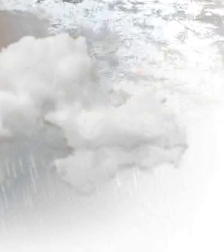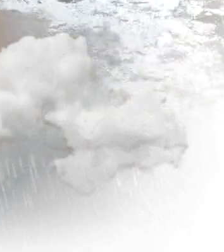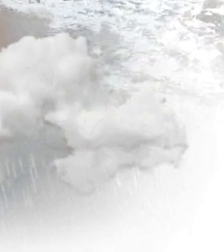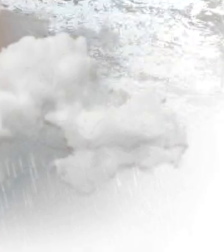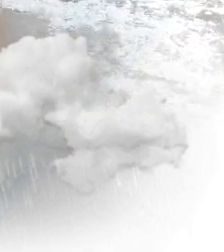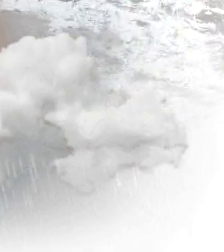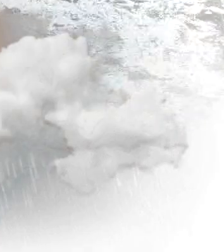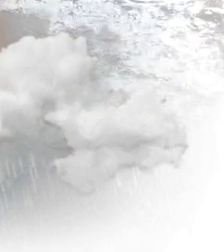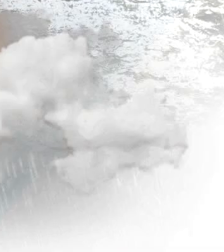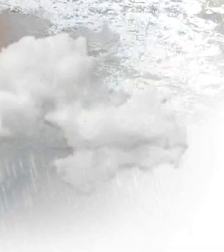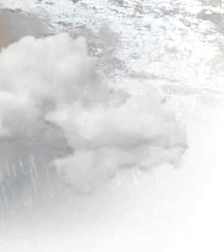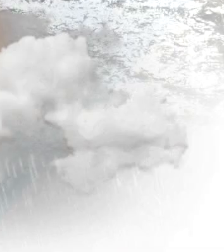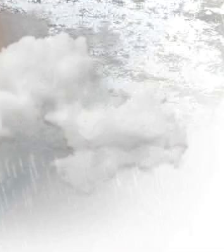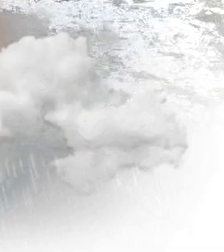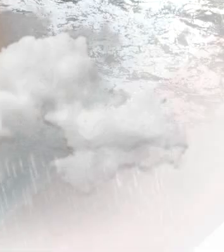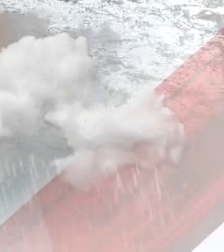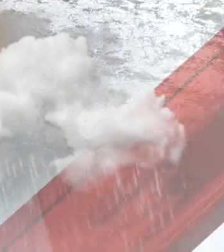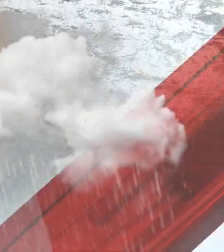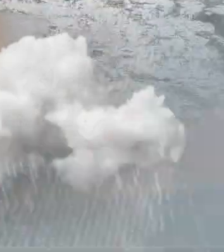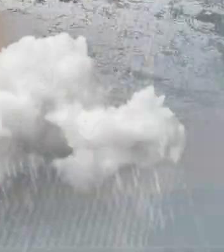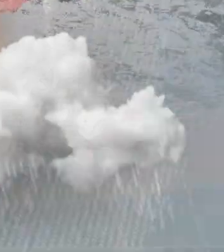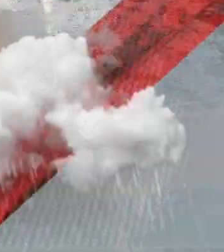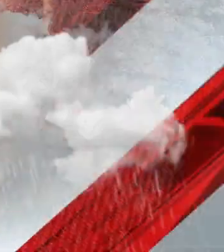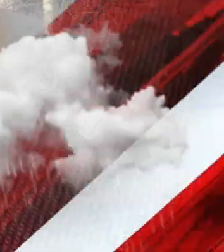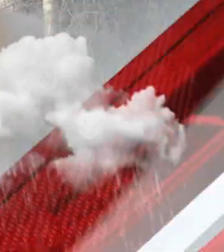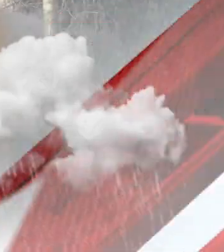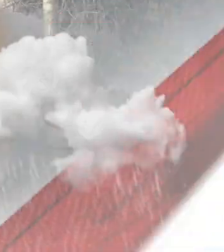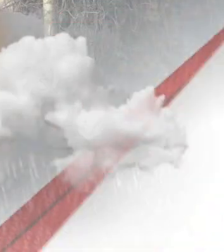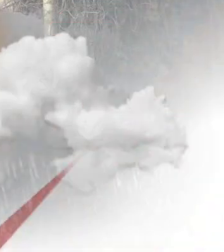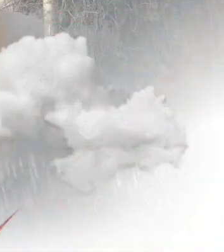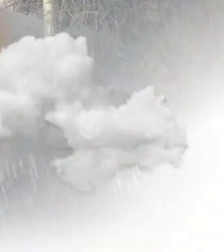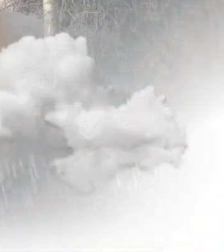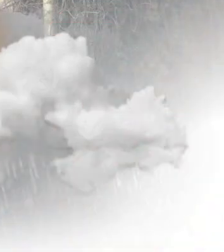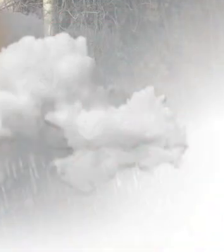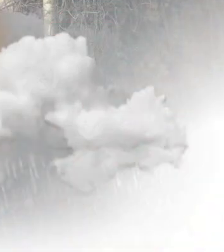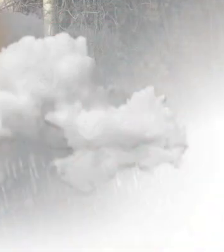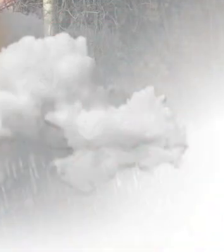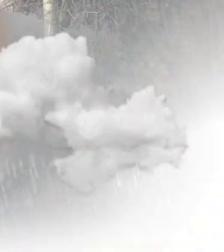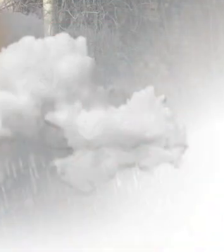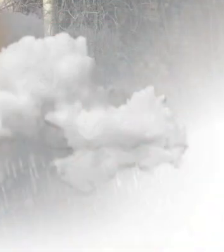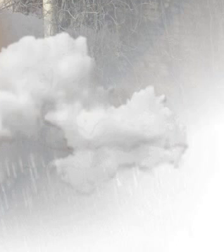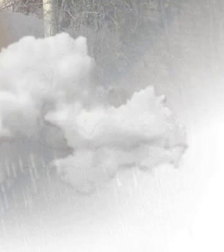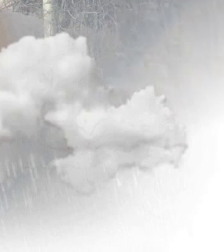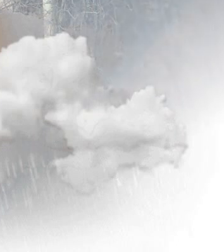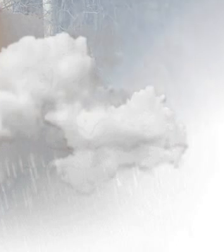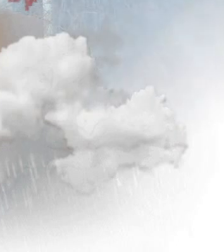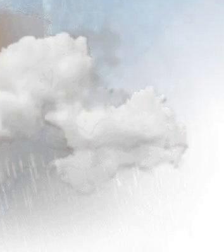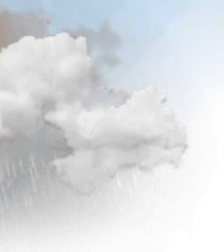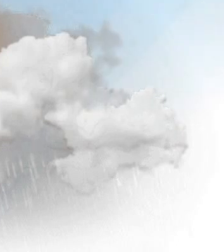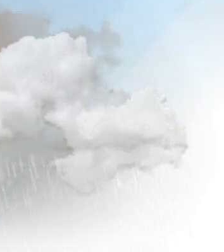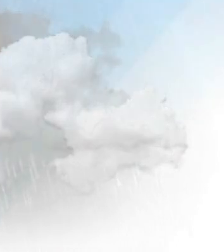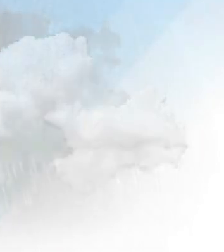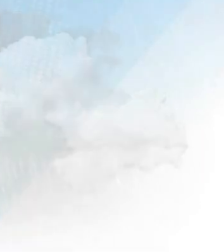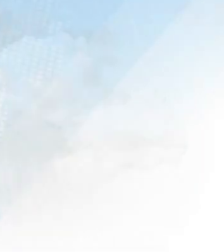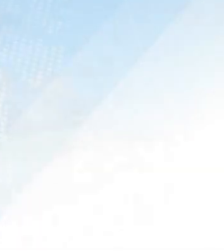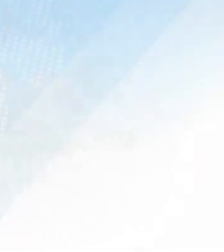будзе вечарам. Пахмурна, невялікі дождж, вецер паўднёва-заходні, яго хуткасць 3-7 метраў за